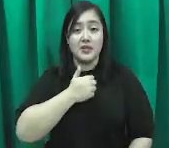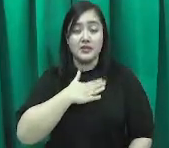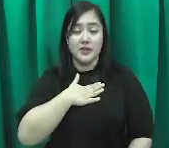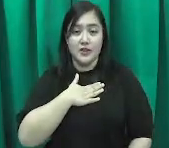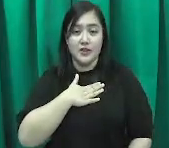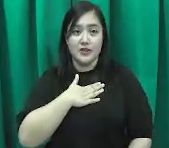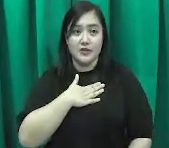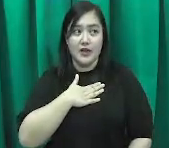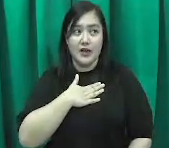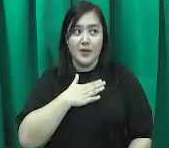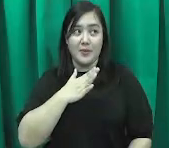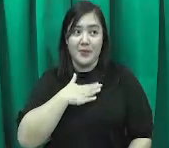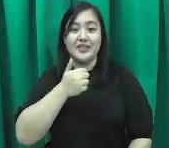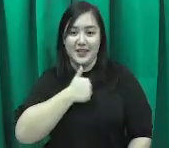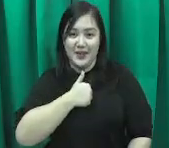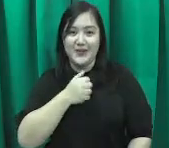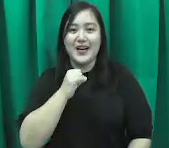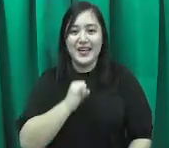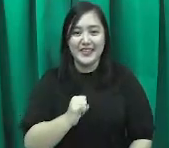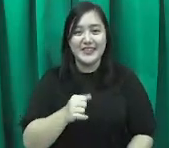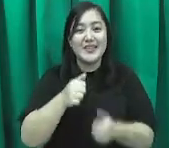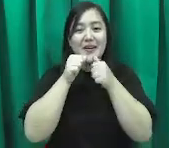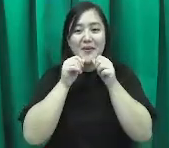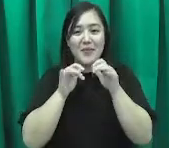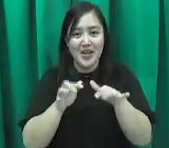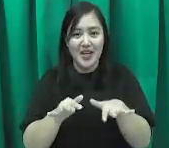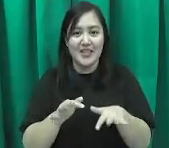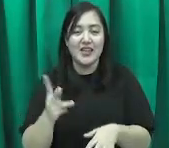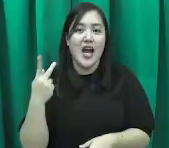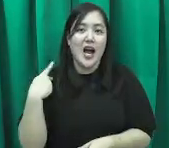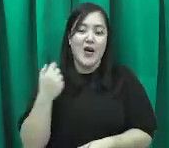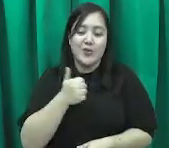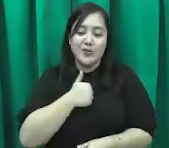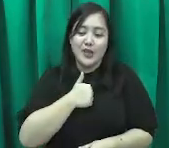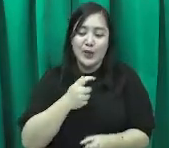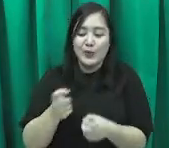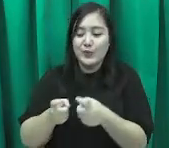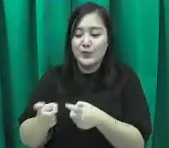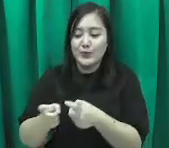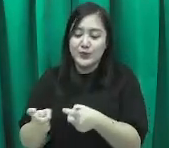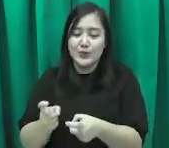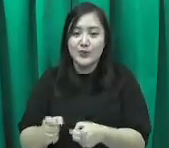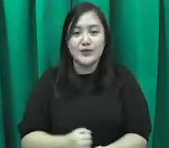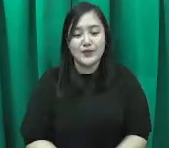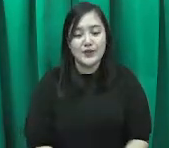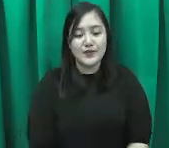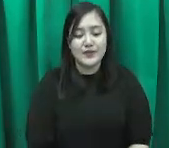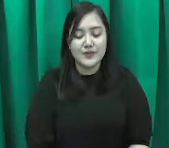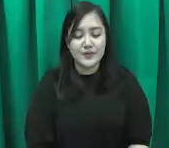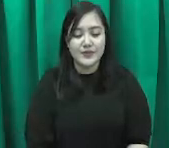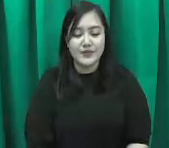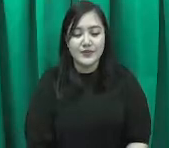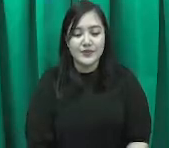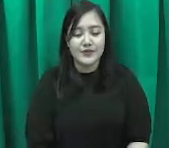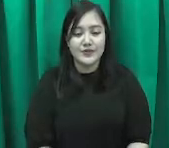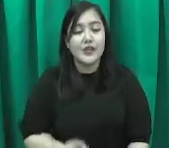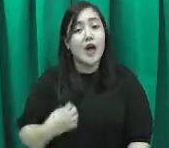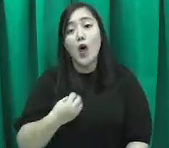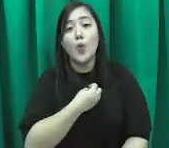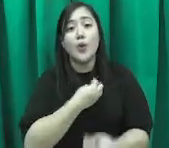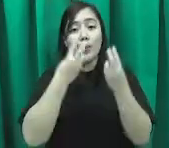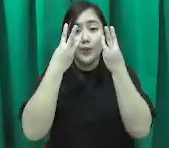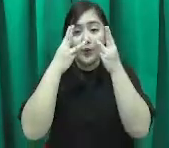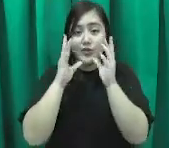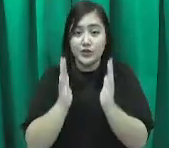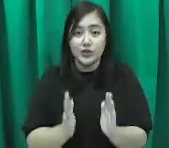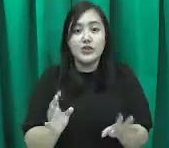ka ng self-control. Yeah. Yes. Oo. Tsaka itong mga viewers natin, nakaka-relate din sila ito. Yeah. Yes. Nakaka-relate din sila yung mga nangyayari,